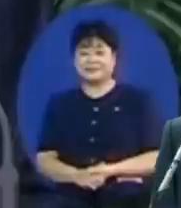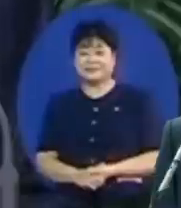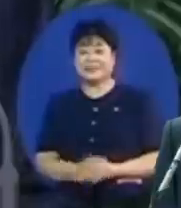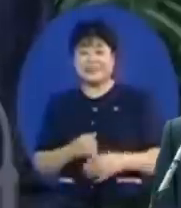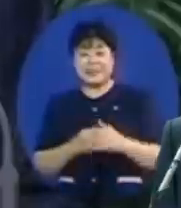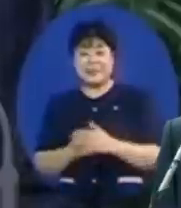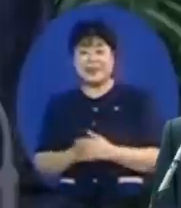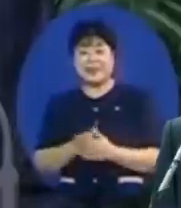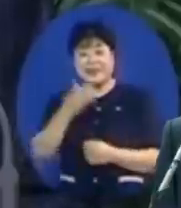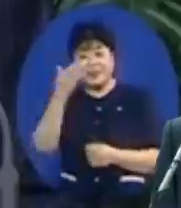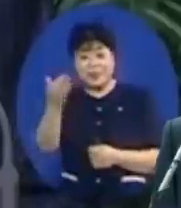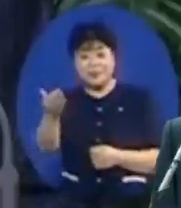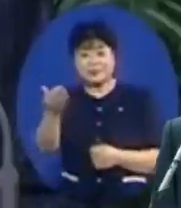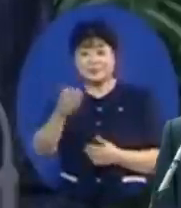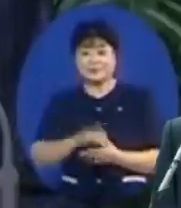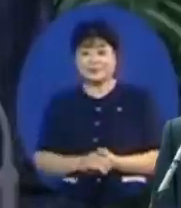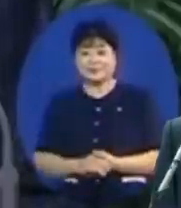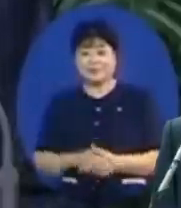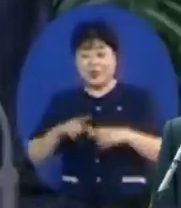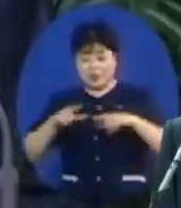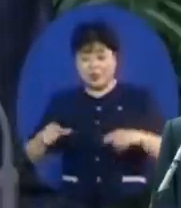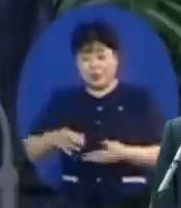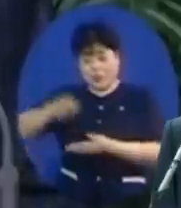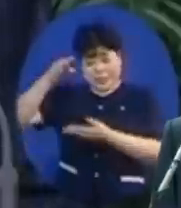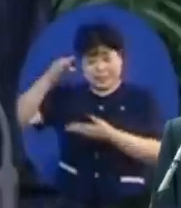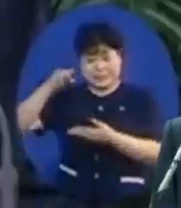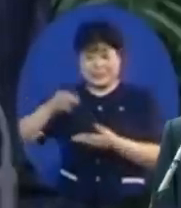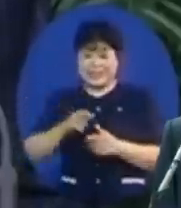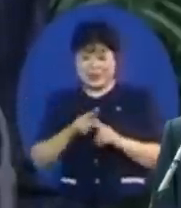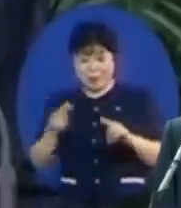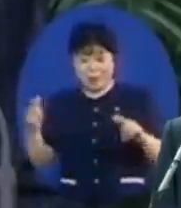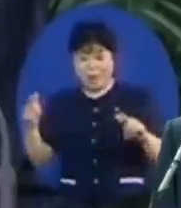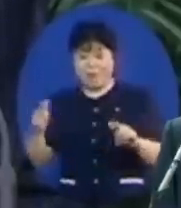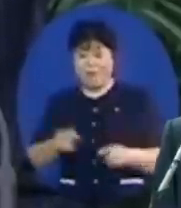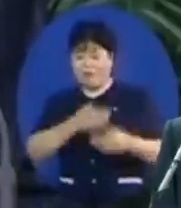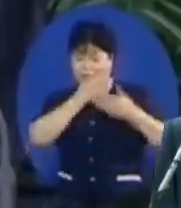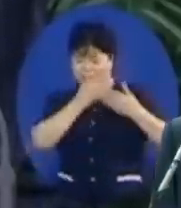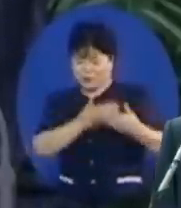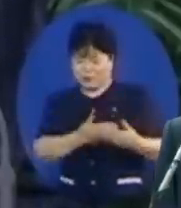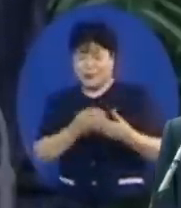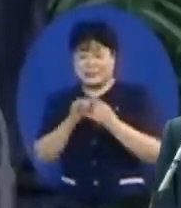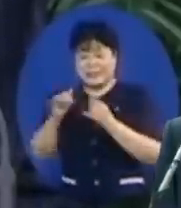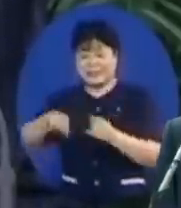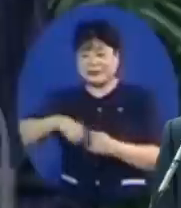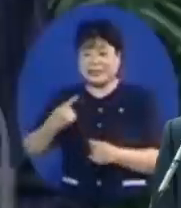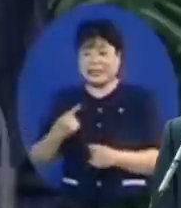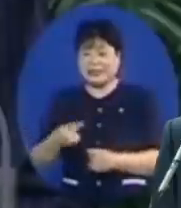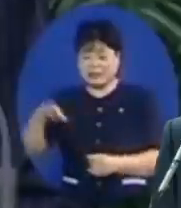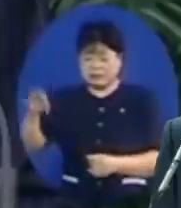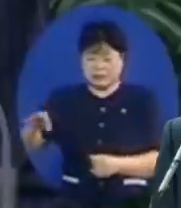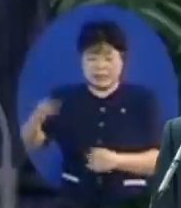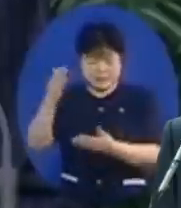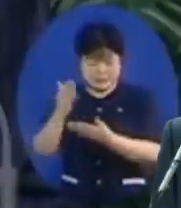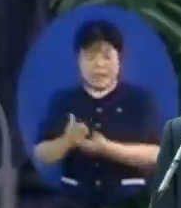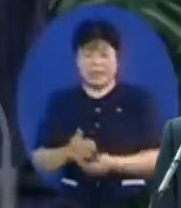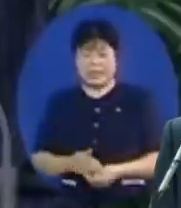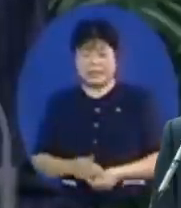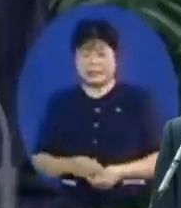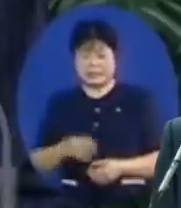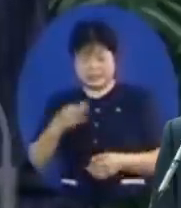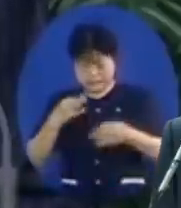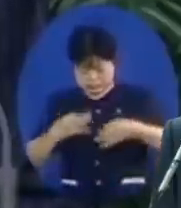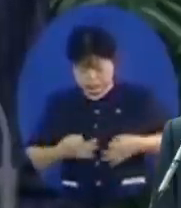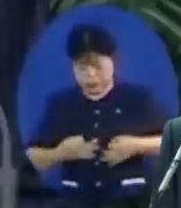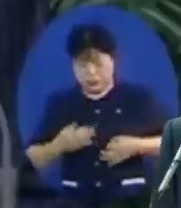그러니 여러분이 보통 가치 있는 사람이 아닌 것입니다. 여러분 스스로를 비하하지 마십시오. 나 같은 인생이